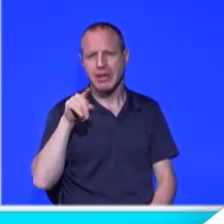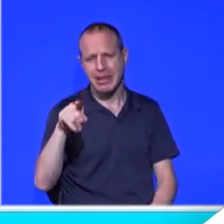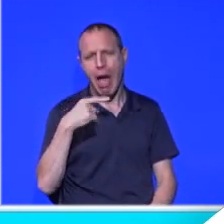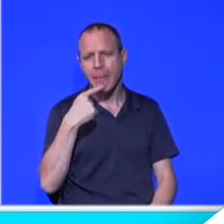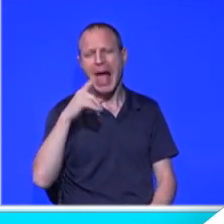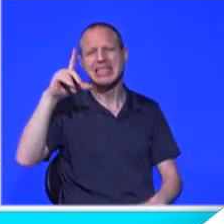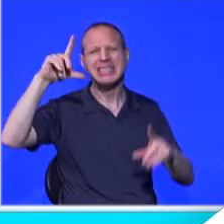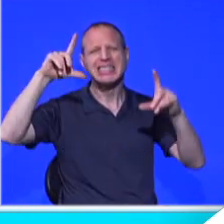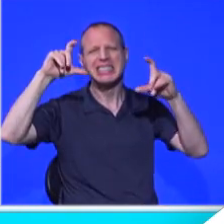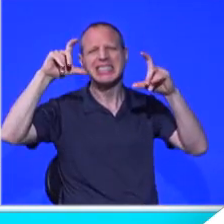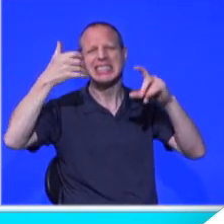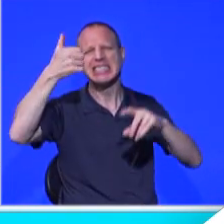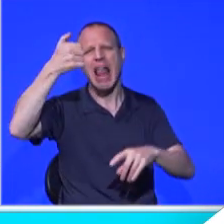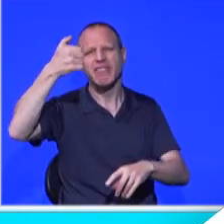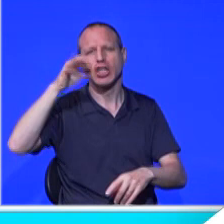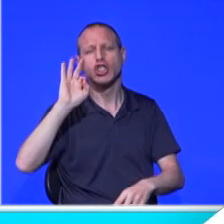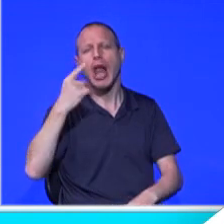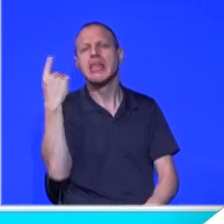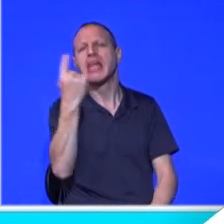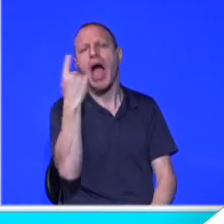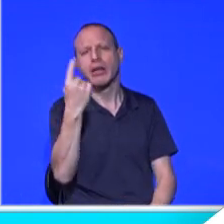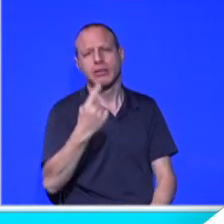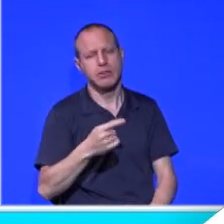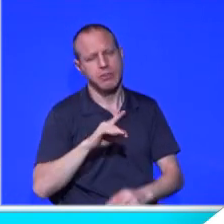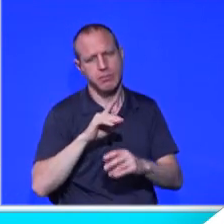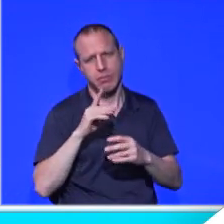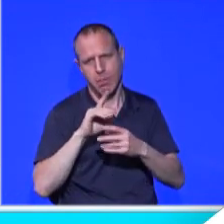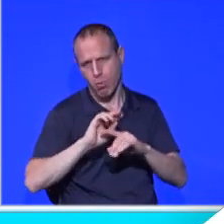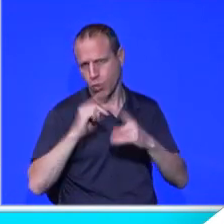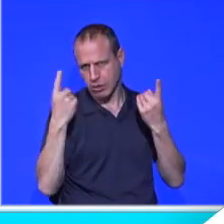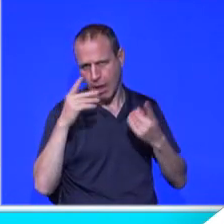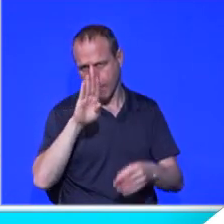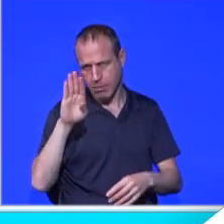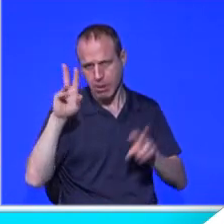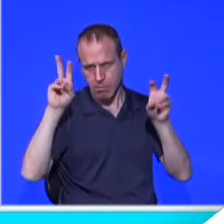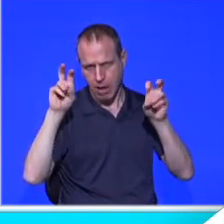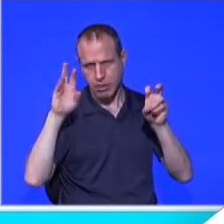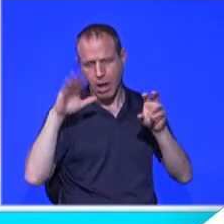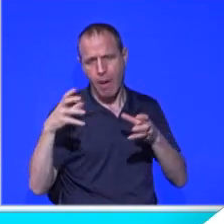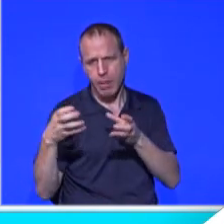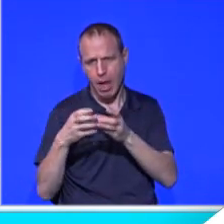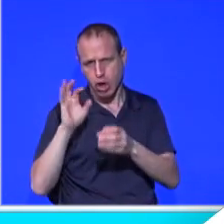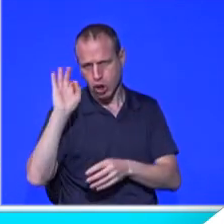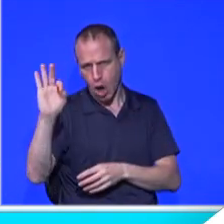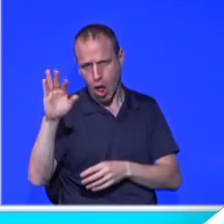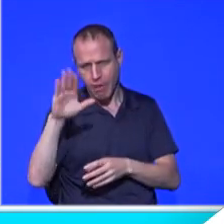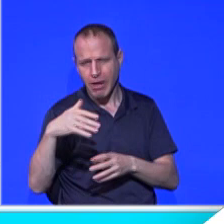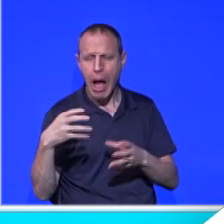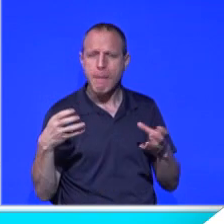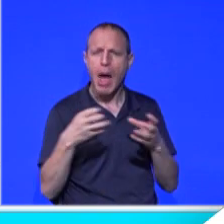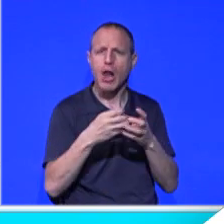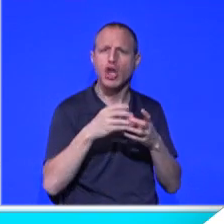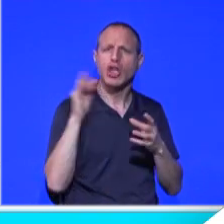סלפי של יחיד, ובעצם באופן מוזר. ביבי מגדיר גם את המחנה שלו וגם את המחנה